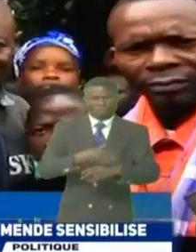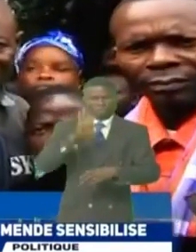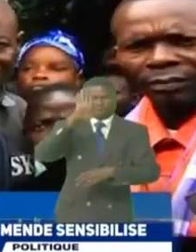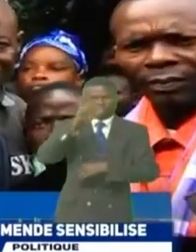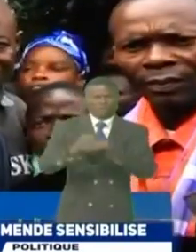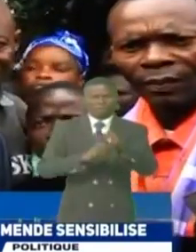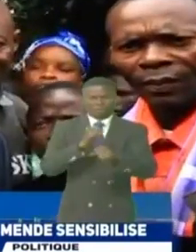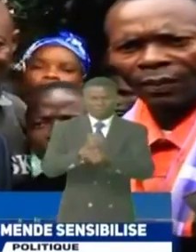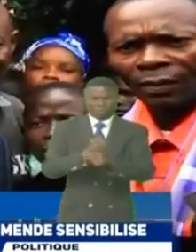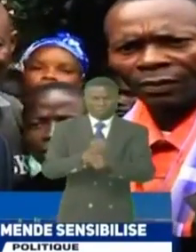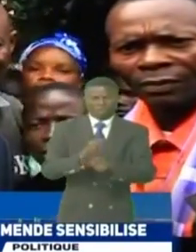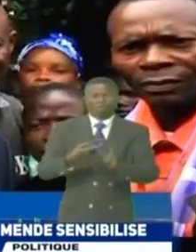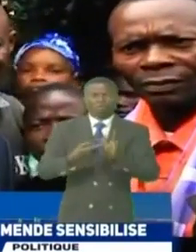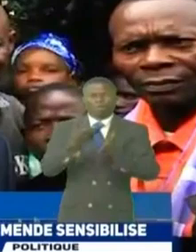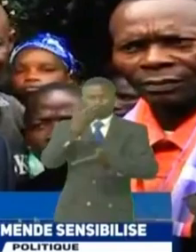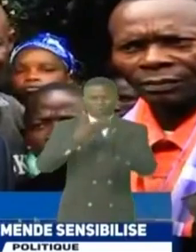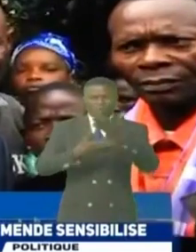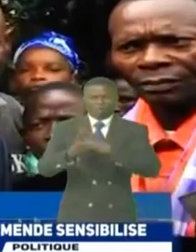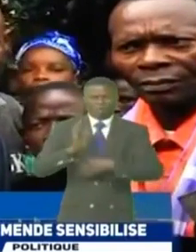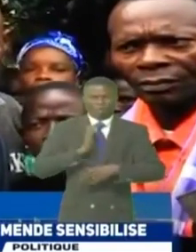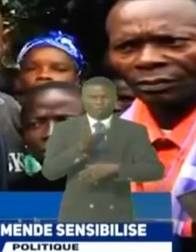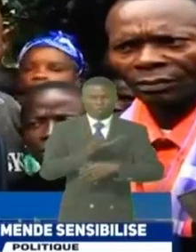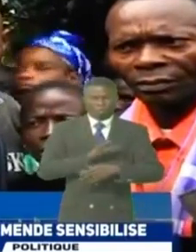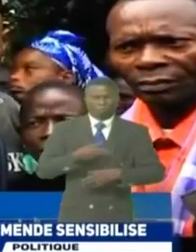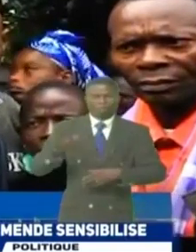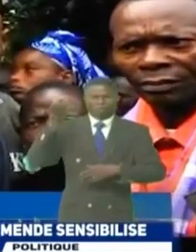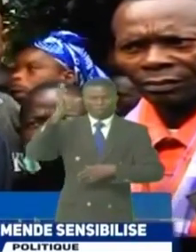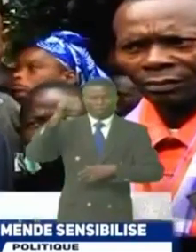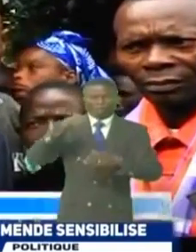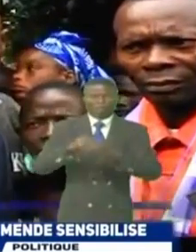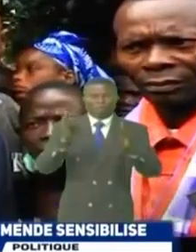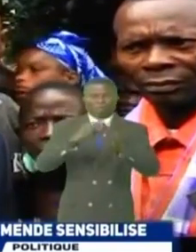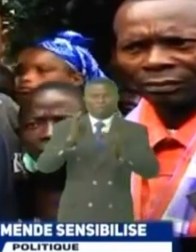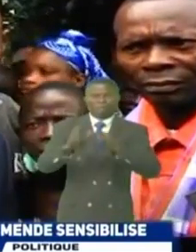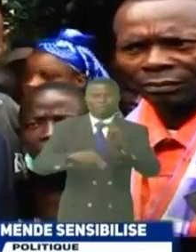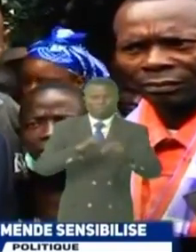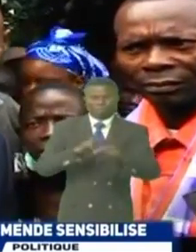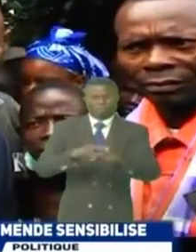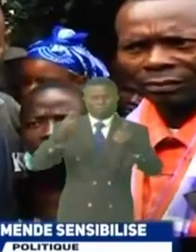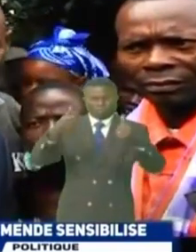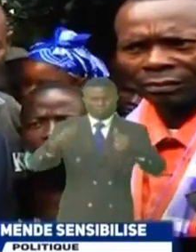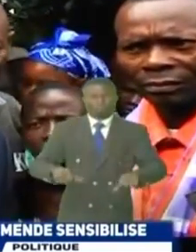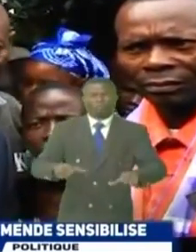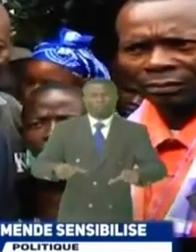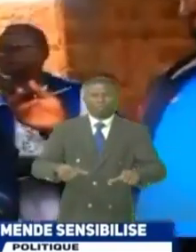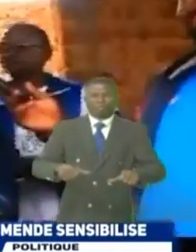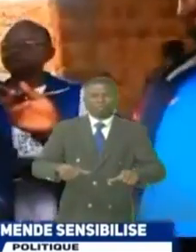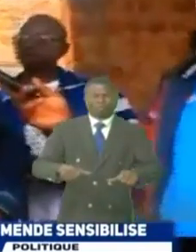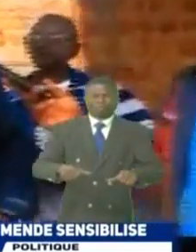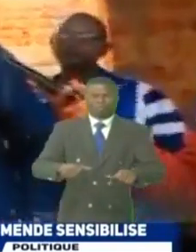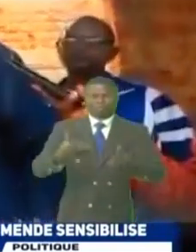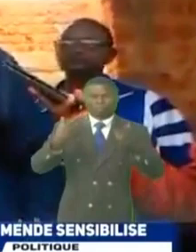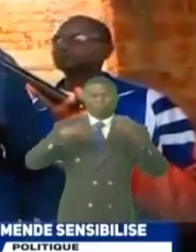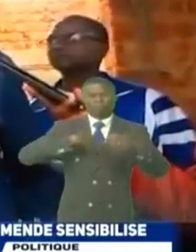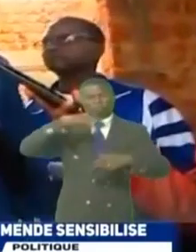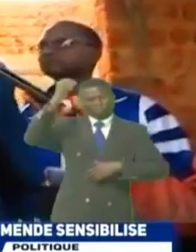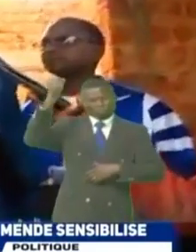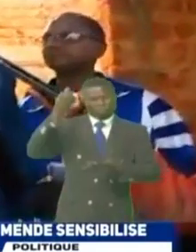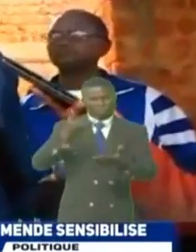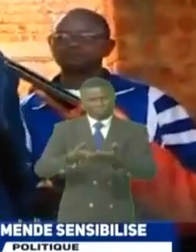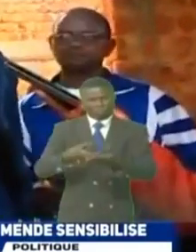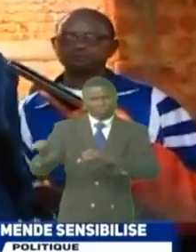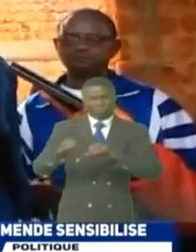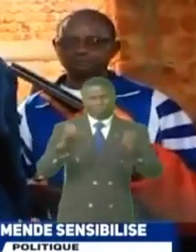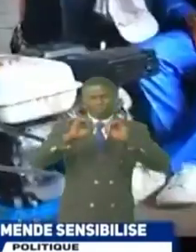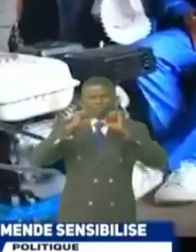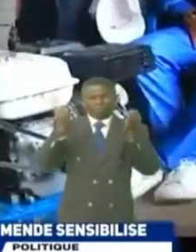5 ans que j'ai représenté notre circonscription à l'Assemblée nationale reste acquis. Connu pour ses actions